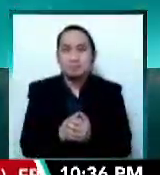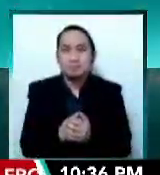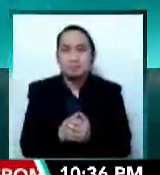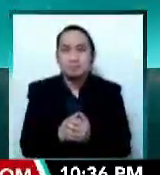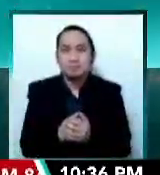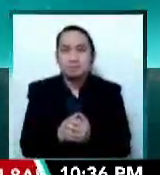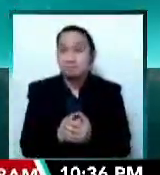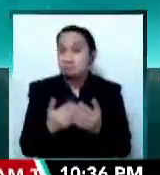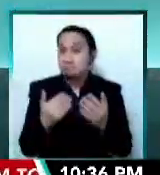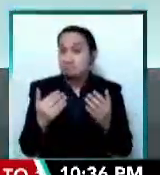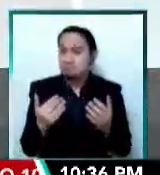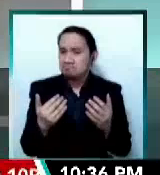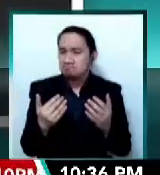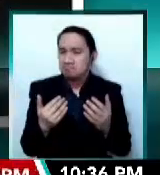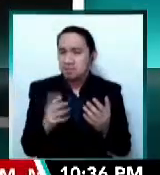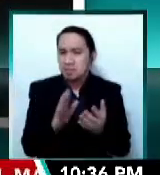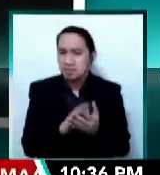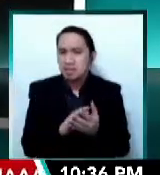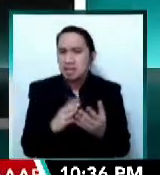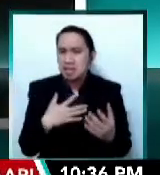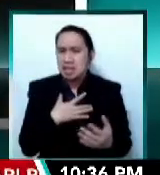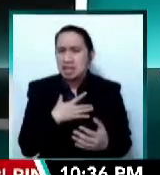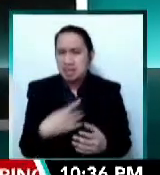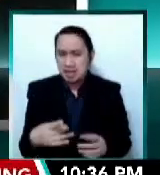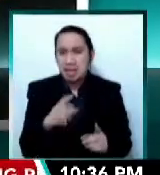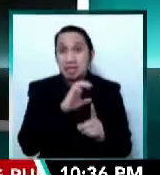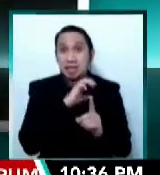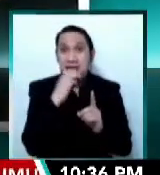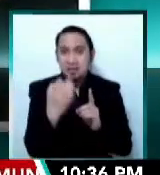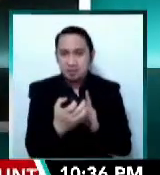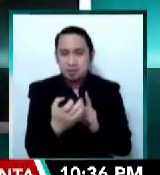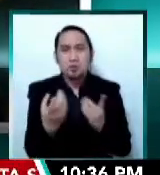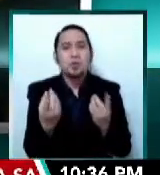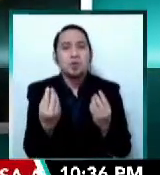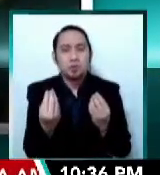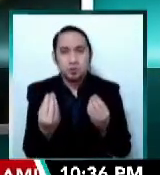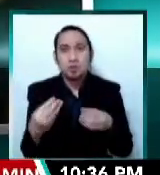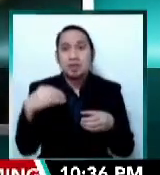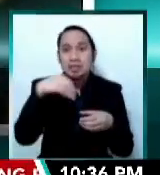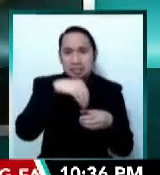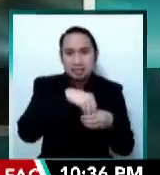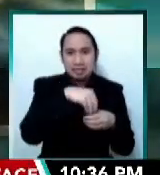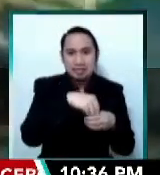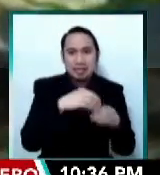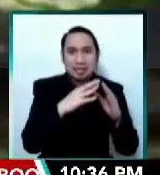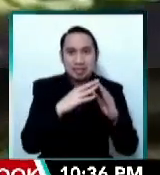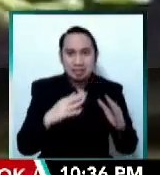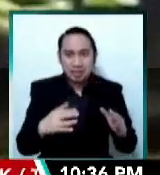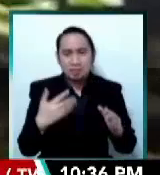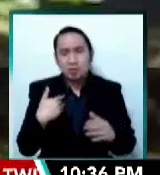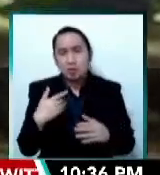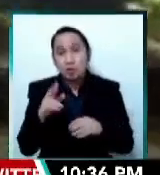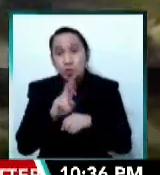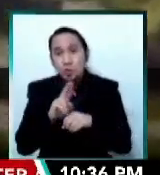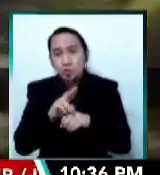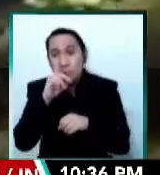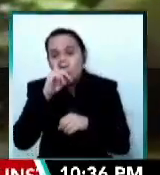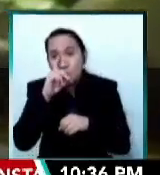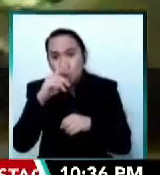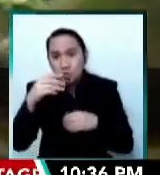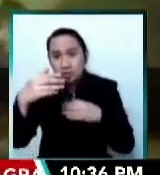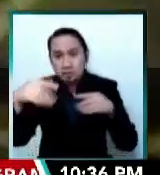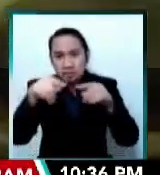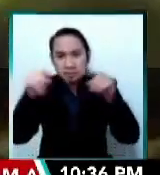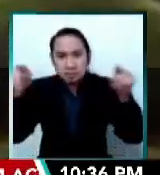Dahil sa hilig sa nature, dinala niya ito sa loob ng bahay gamit muna ang isang lumang aquarium. Maraming nabilib!